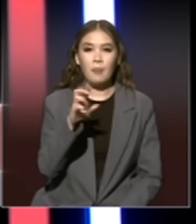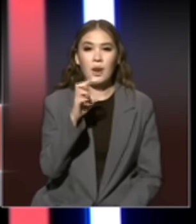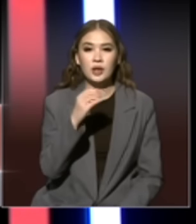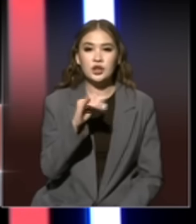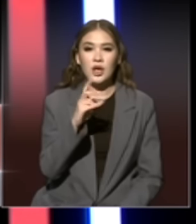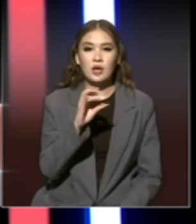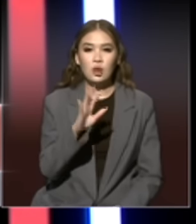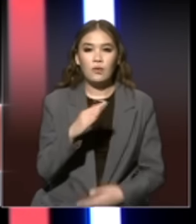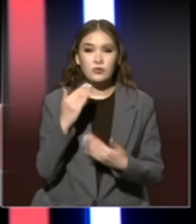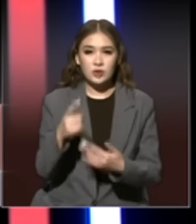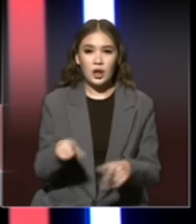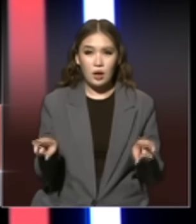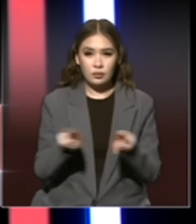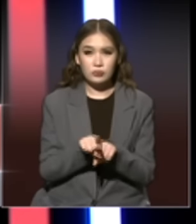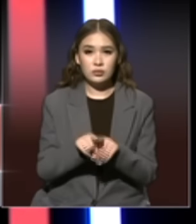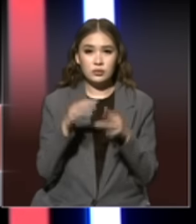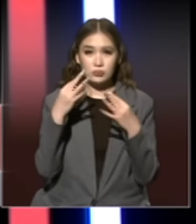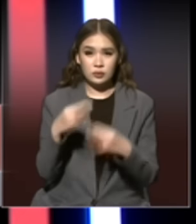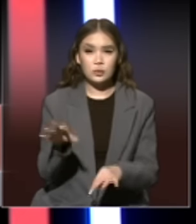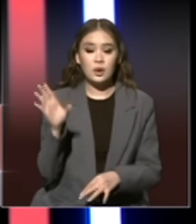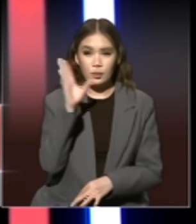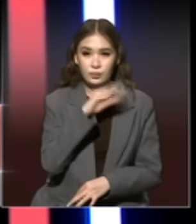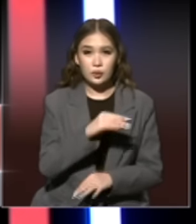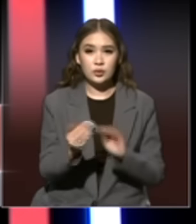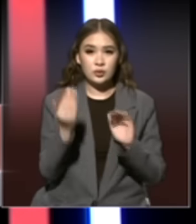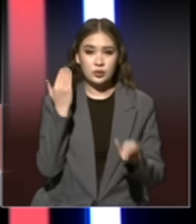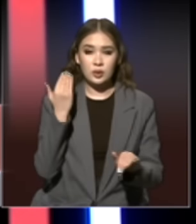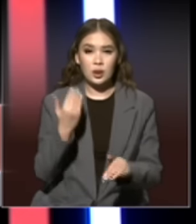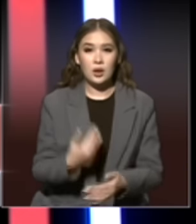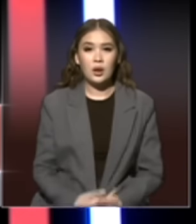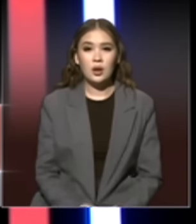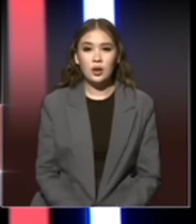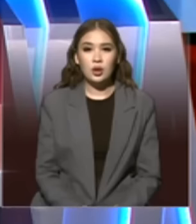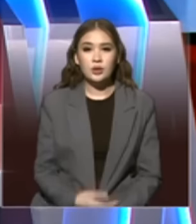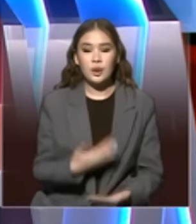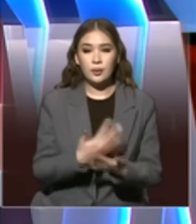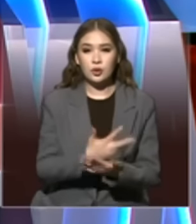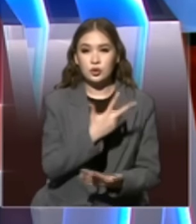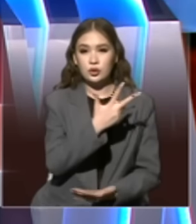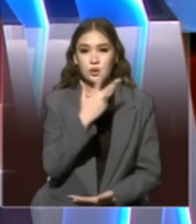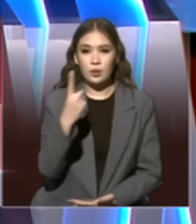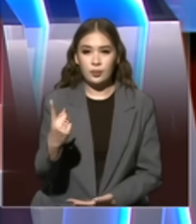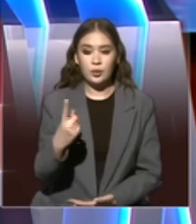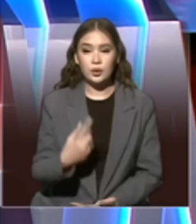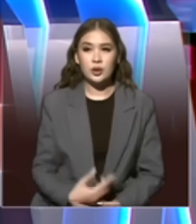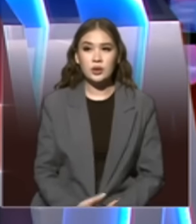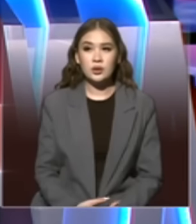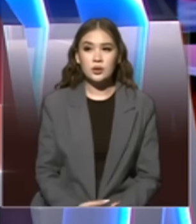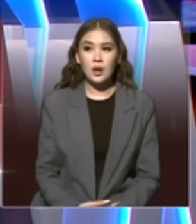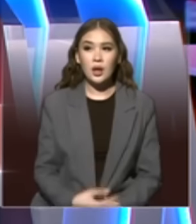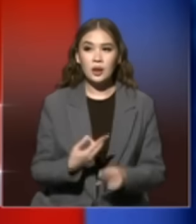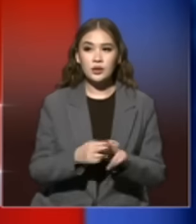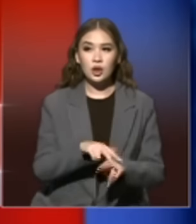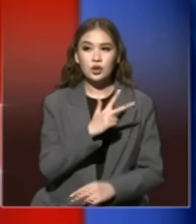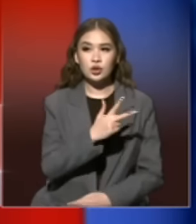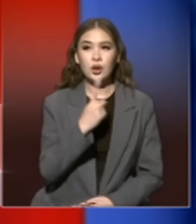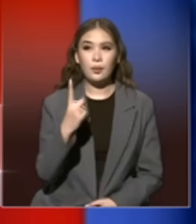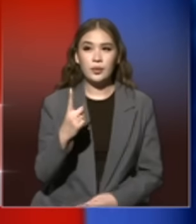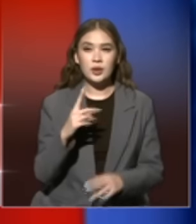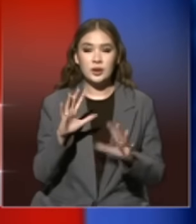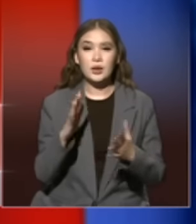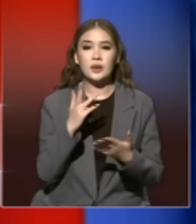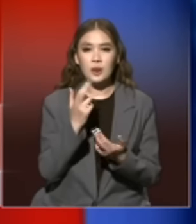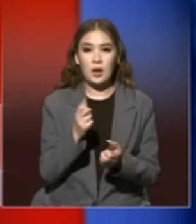ол да осылай дәл осылай босатыла ма? Иә, ол да ертең мына үштен бір бөлігін, оныкі үштен бір бөлігін өтесе,